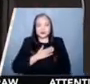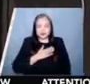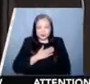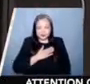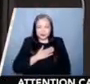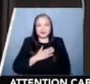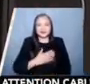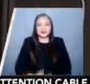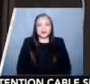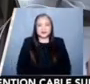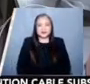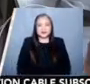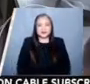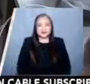para sa GMA integrated news